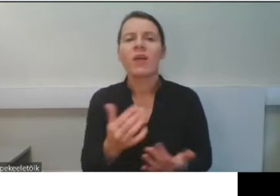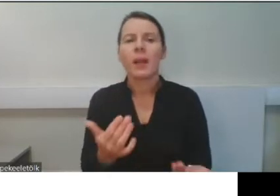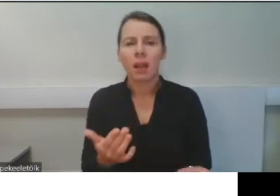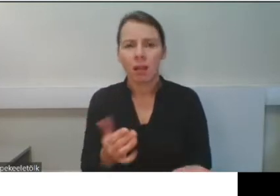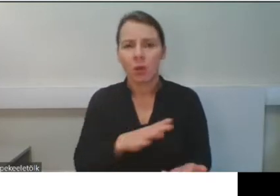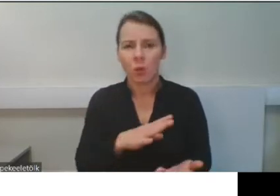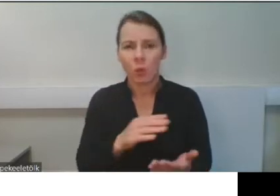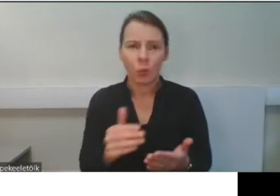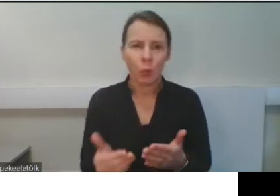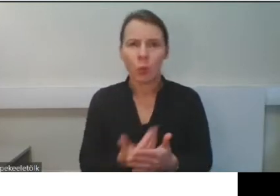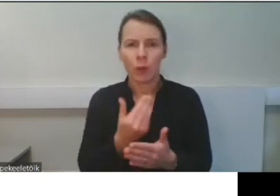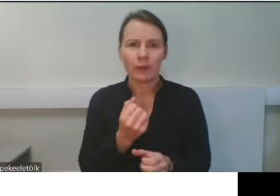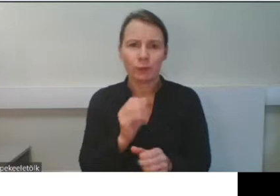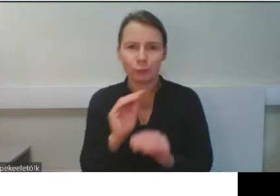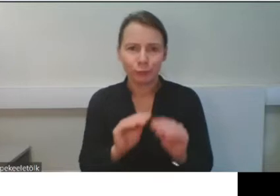nende